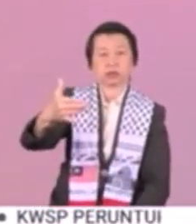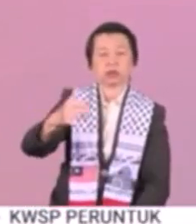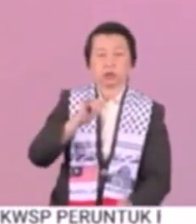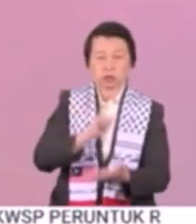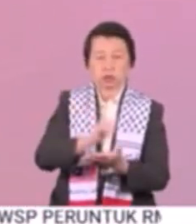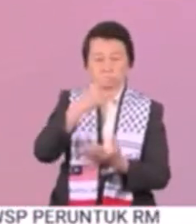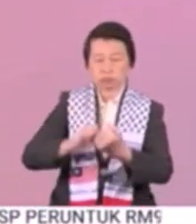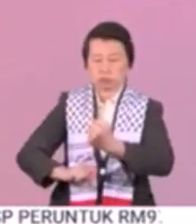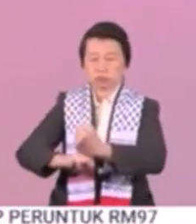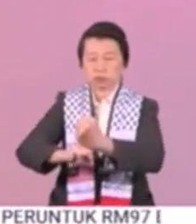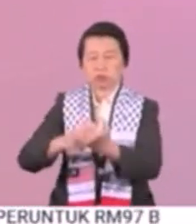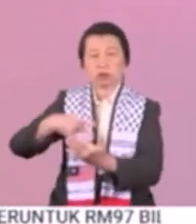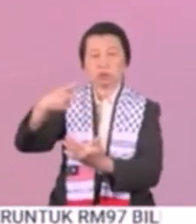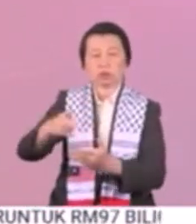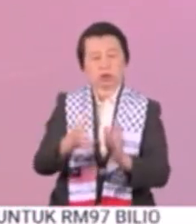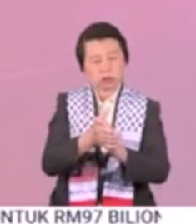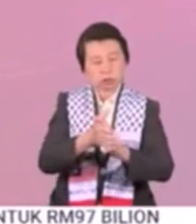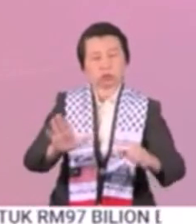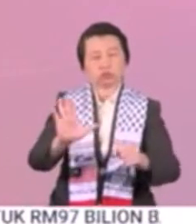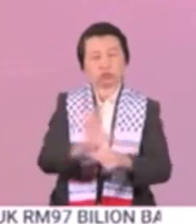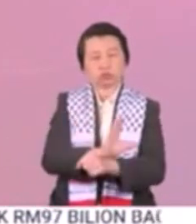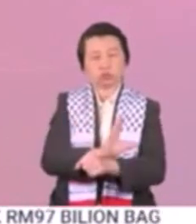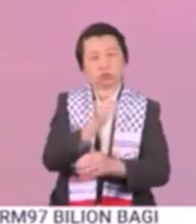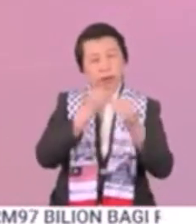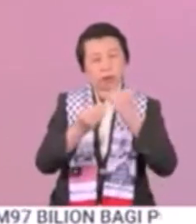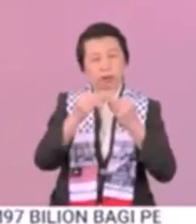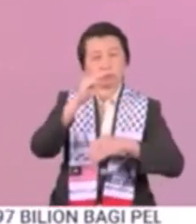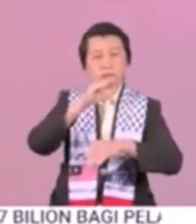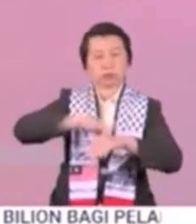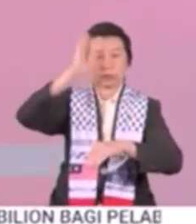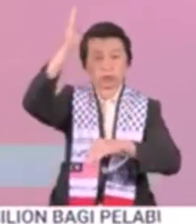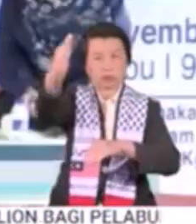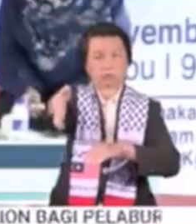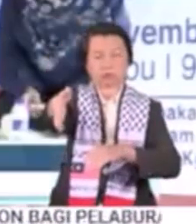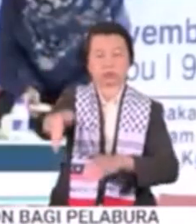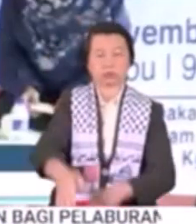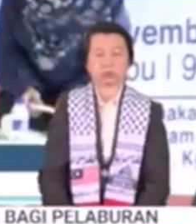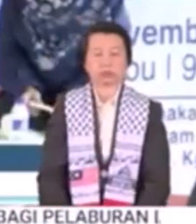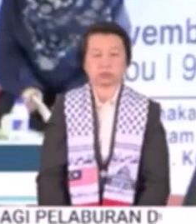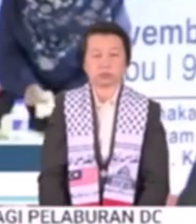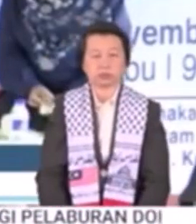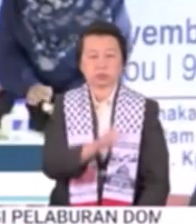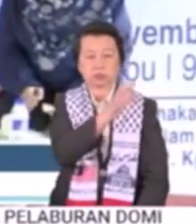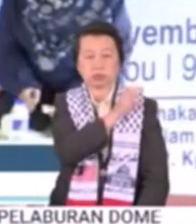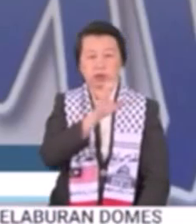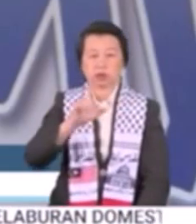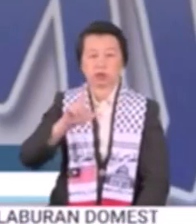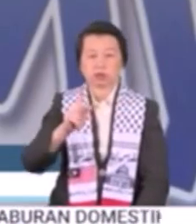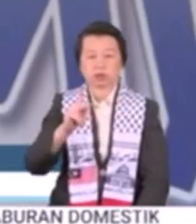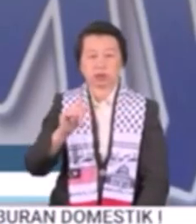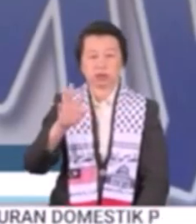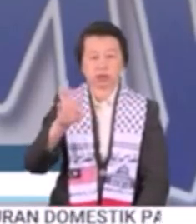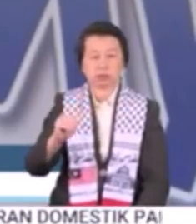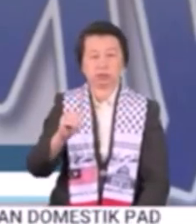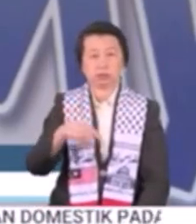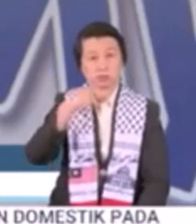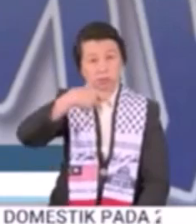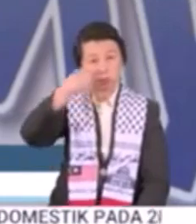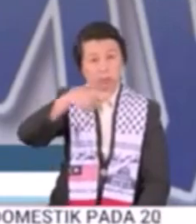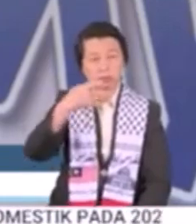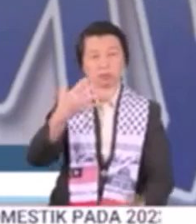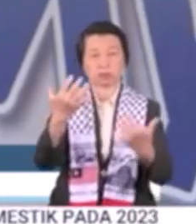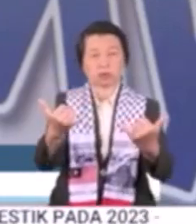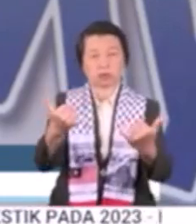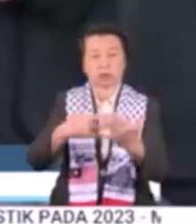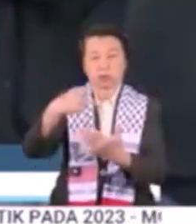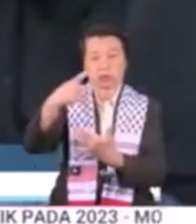usaha ini bagi menyokong program sekuriti makanan pada masa depan pengerusi lkim Mohamad Faiz Fazil berkata